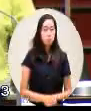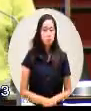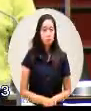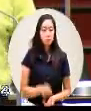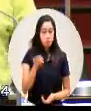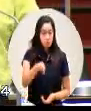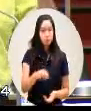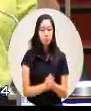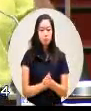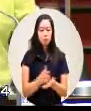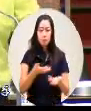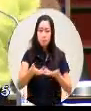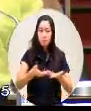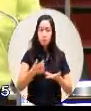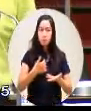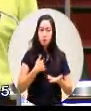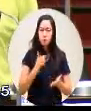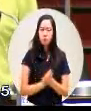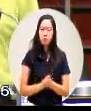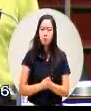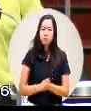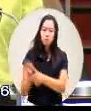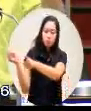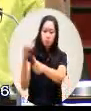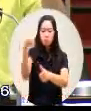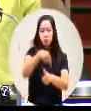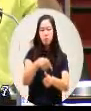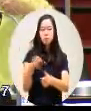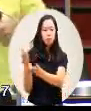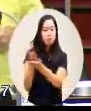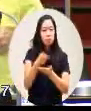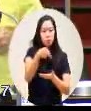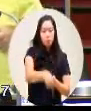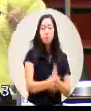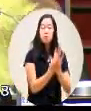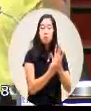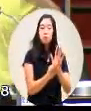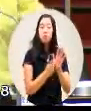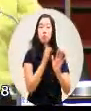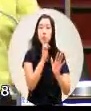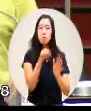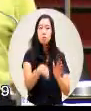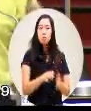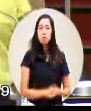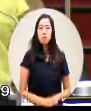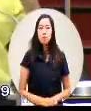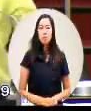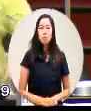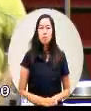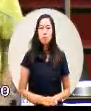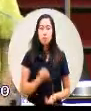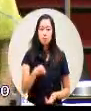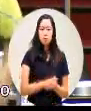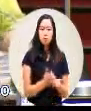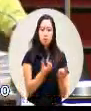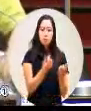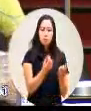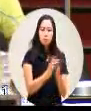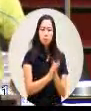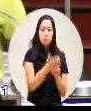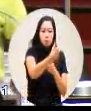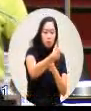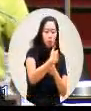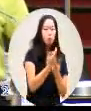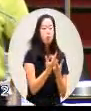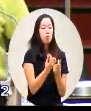个代志，我叫伊来说明，我向投诉人。处理真爱回报嘛，好多人知